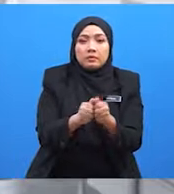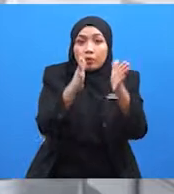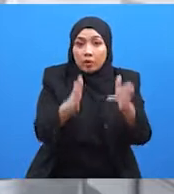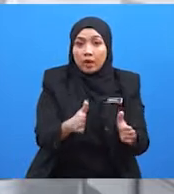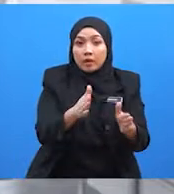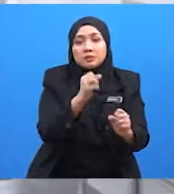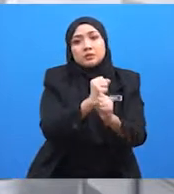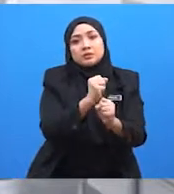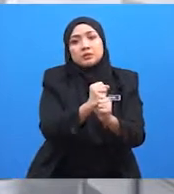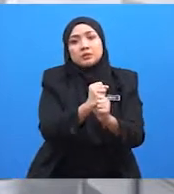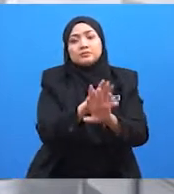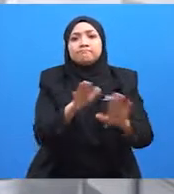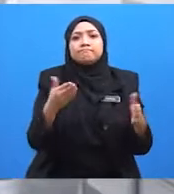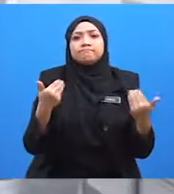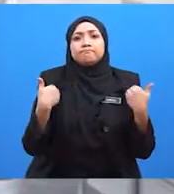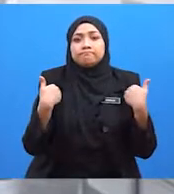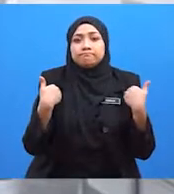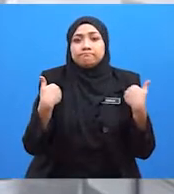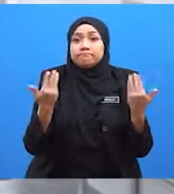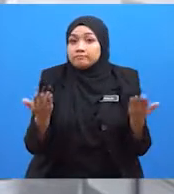ini? Semua faham?